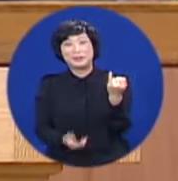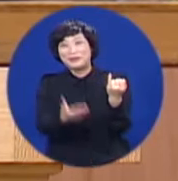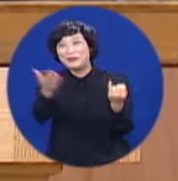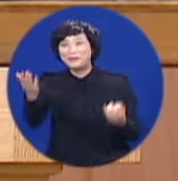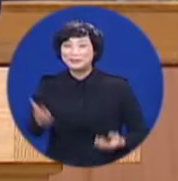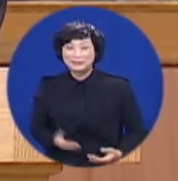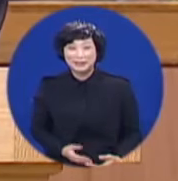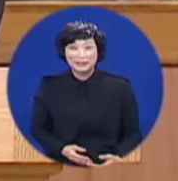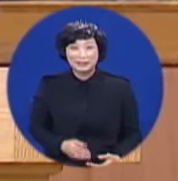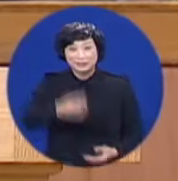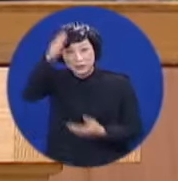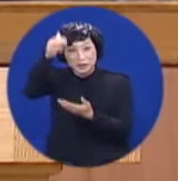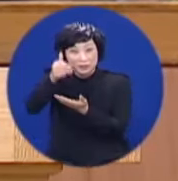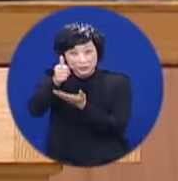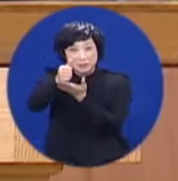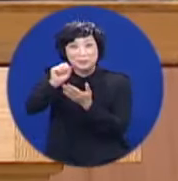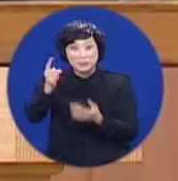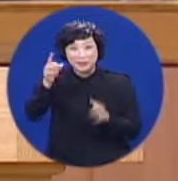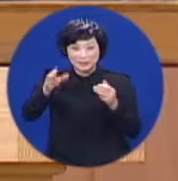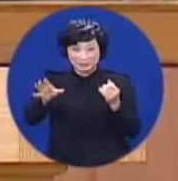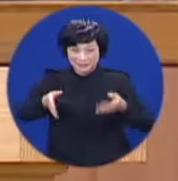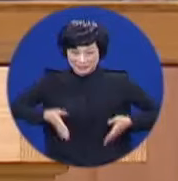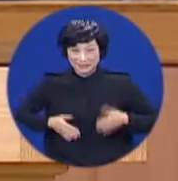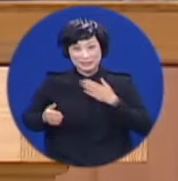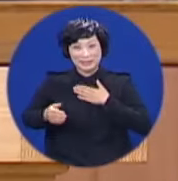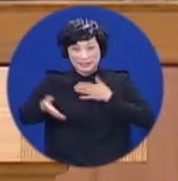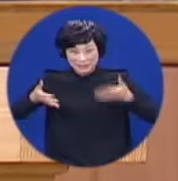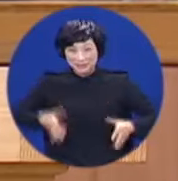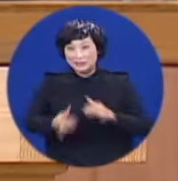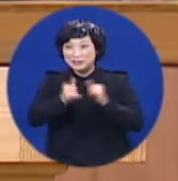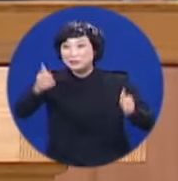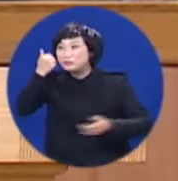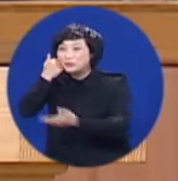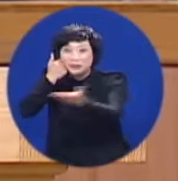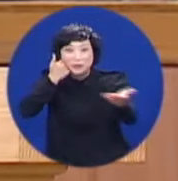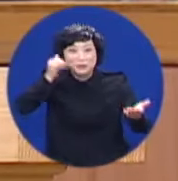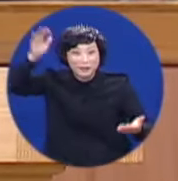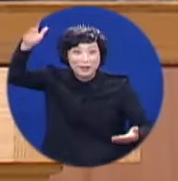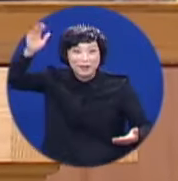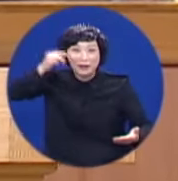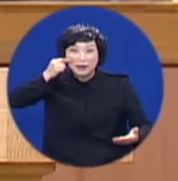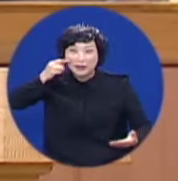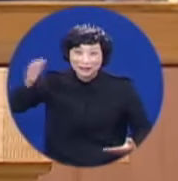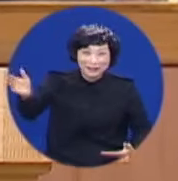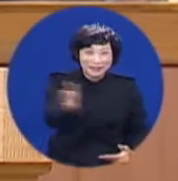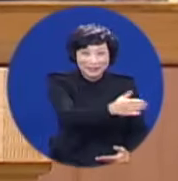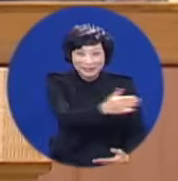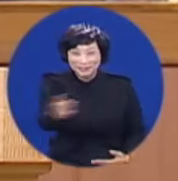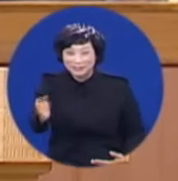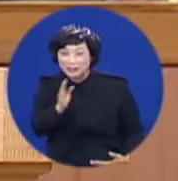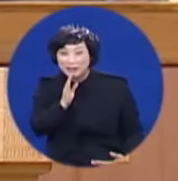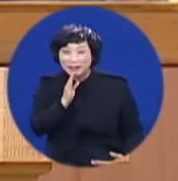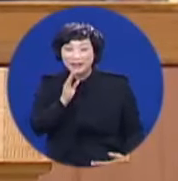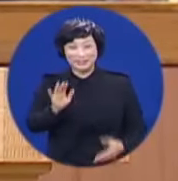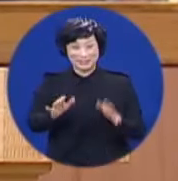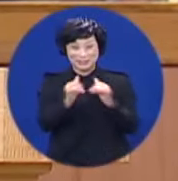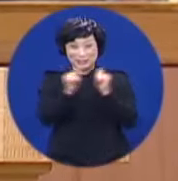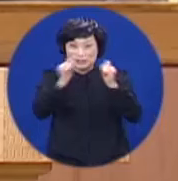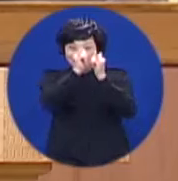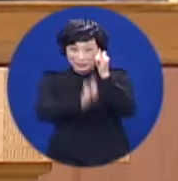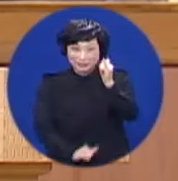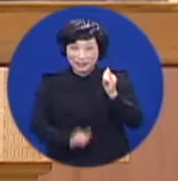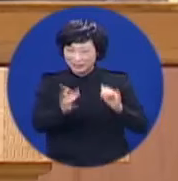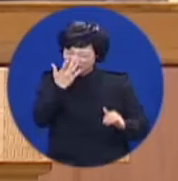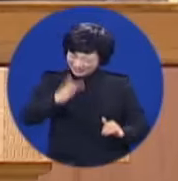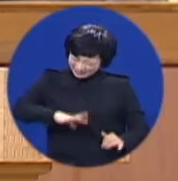여기 성령으로 잉태되어서 태어난 사람이 있습니까? 아무도 없죠. 인류 역사에 단